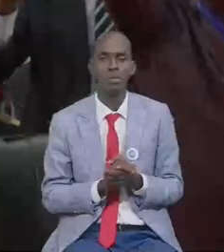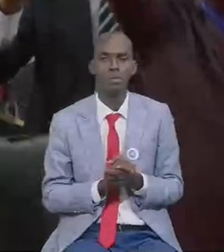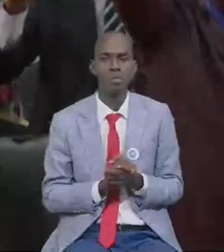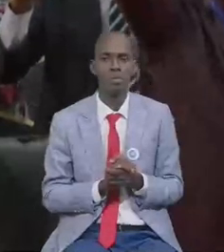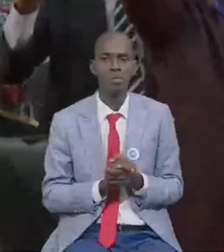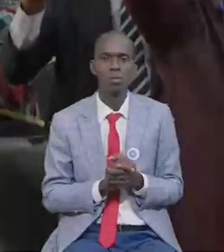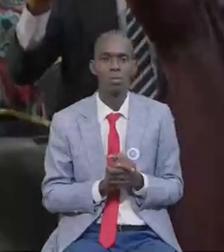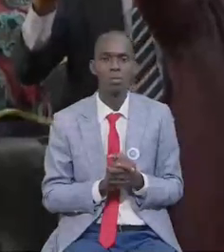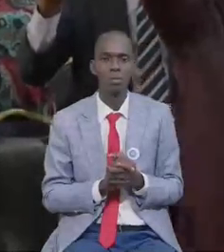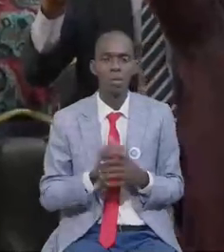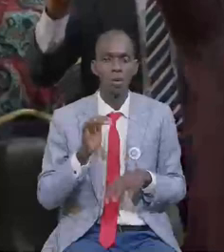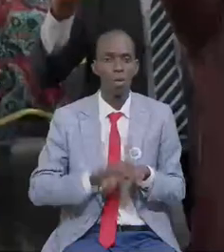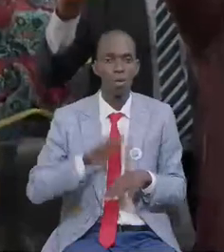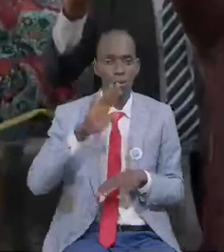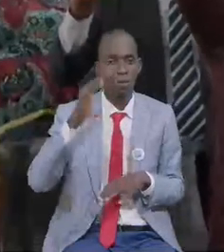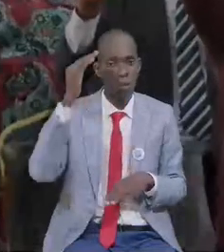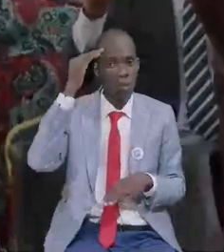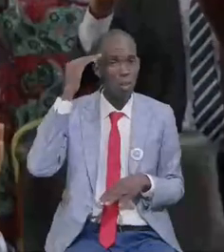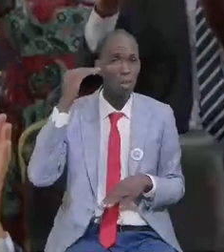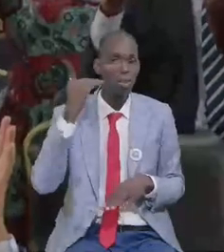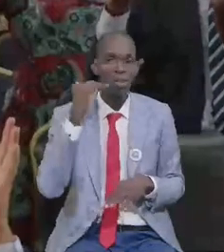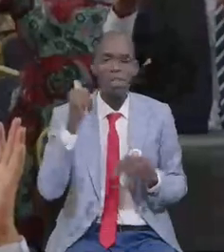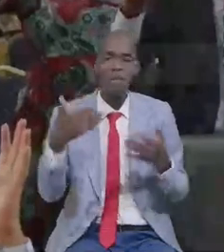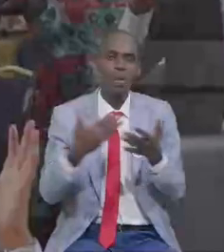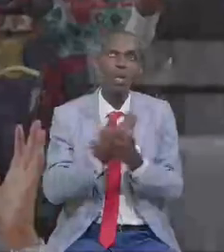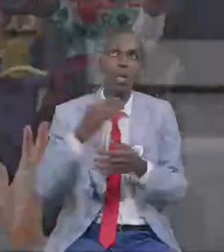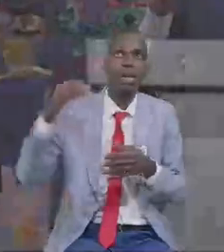Sur ta tête, une nouvelle onction.